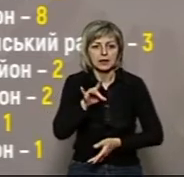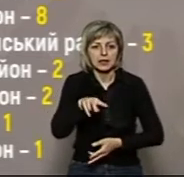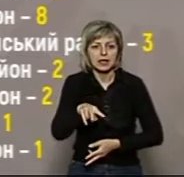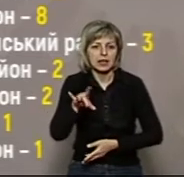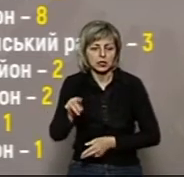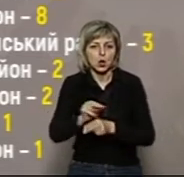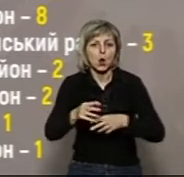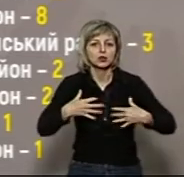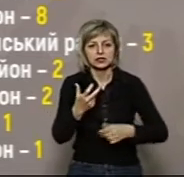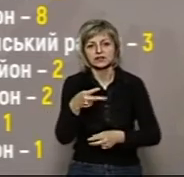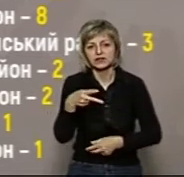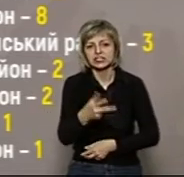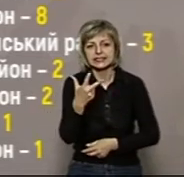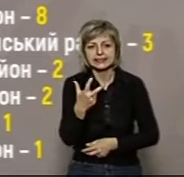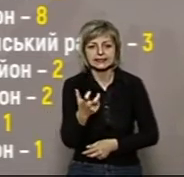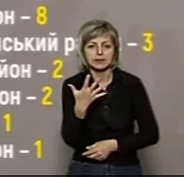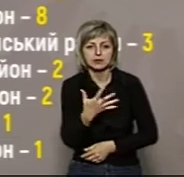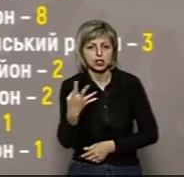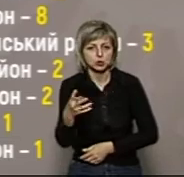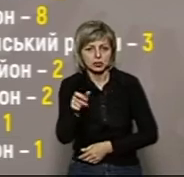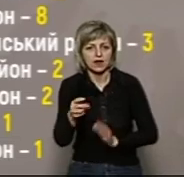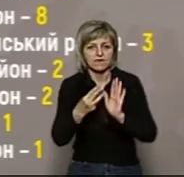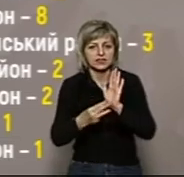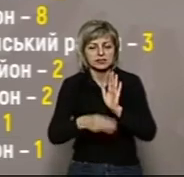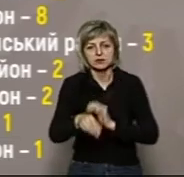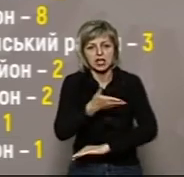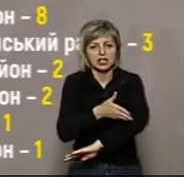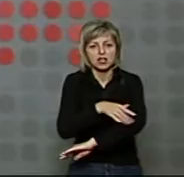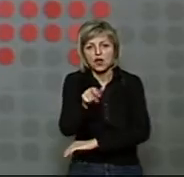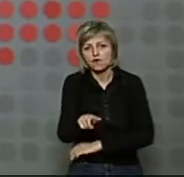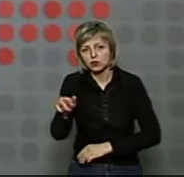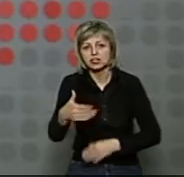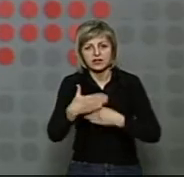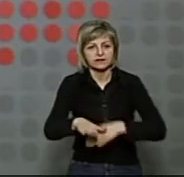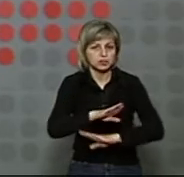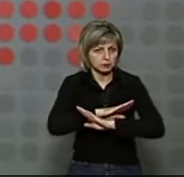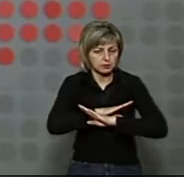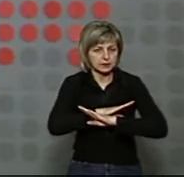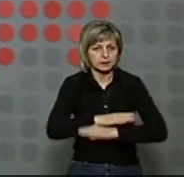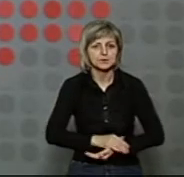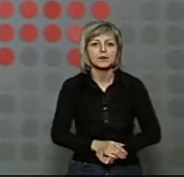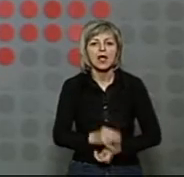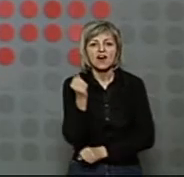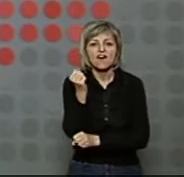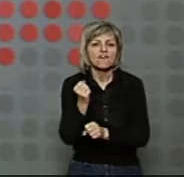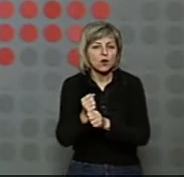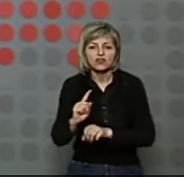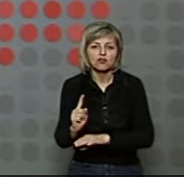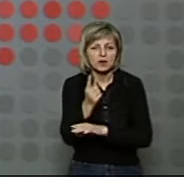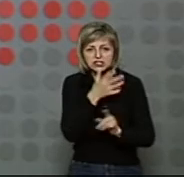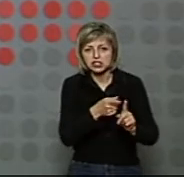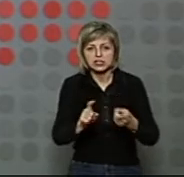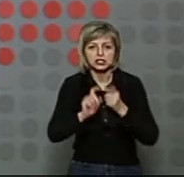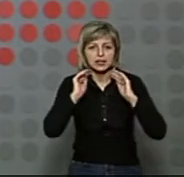Одужало 2354 особи, 80 волинян померли. У Ковалі вперше за